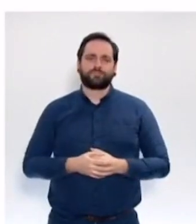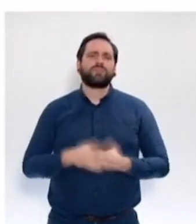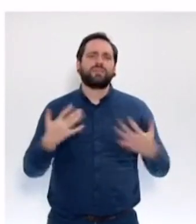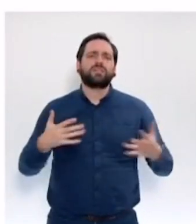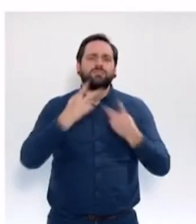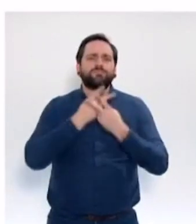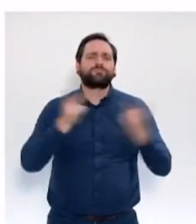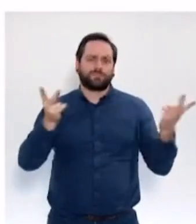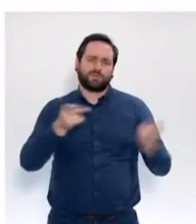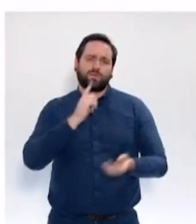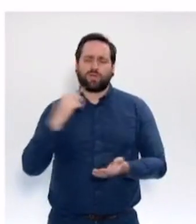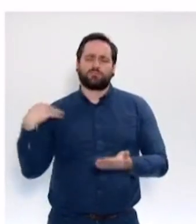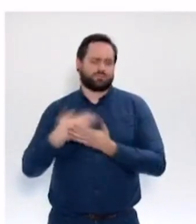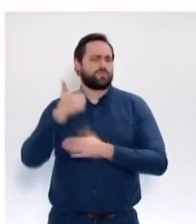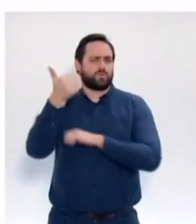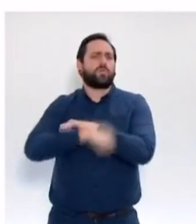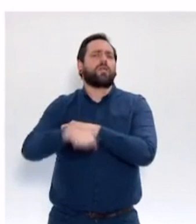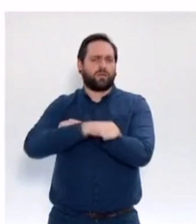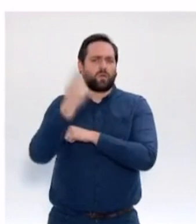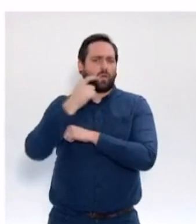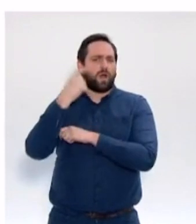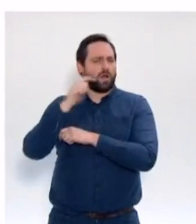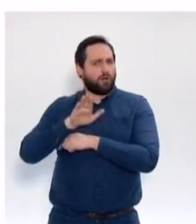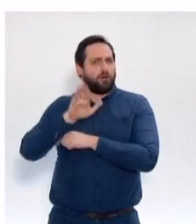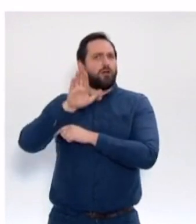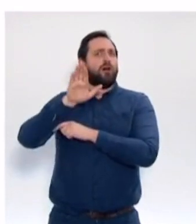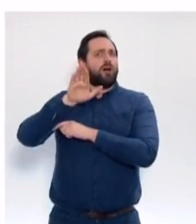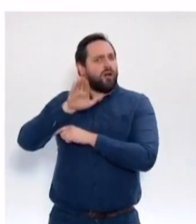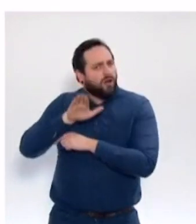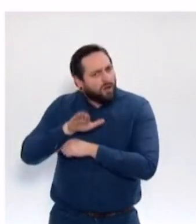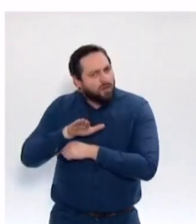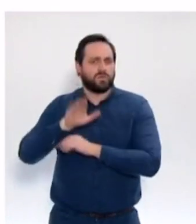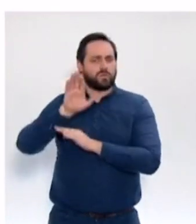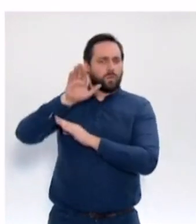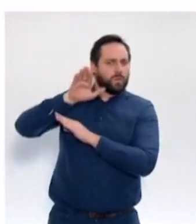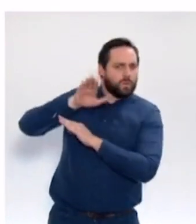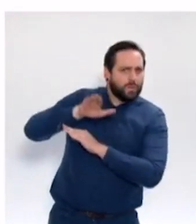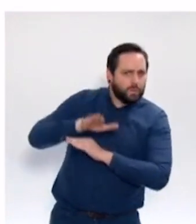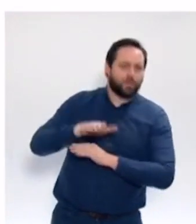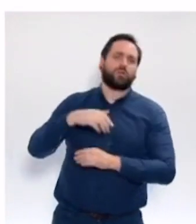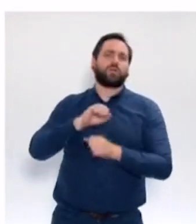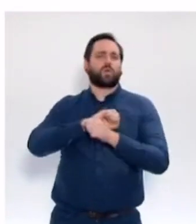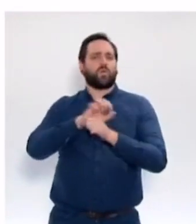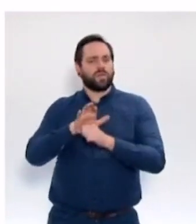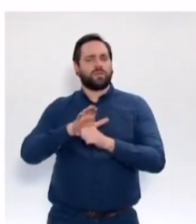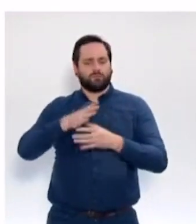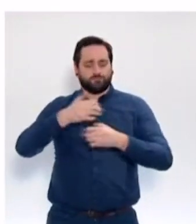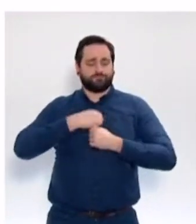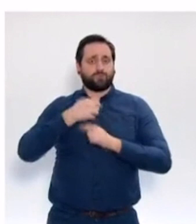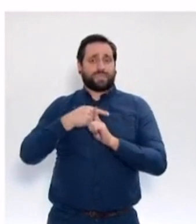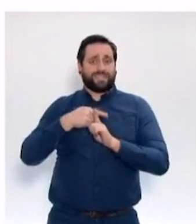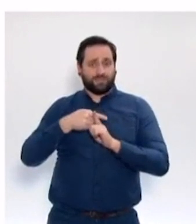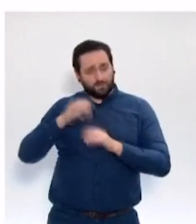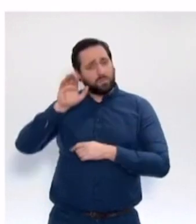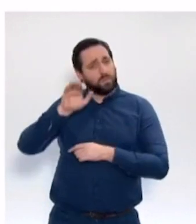un infléchissement du nombre de cas positifs non seulement il a arrêté d'augmenter mais la